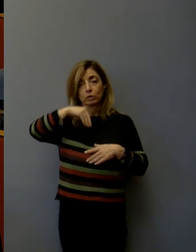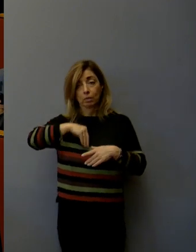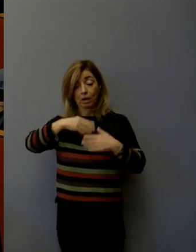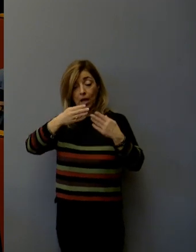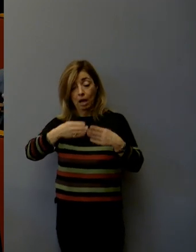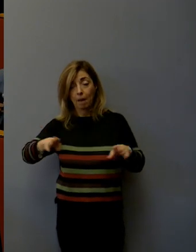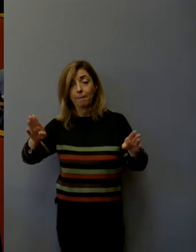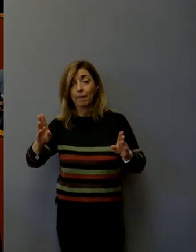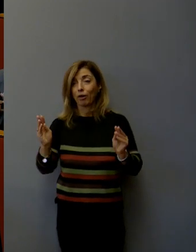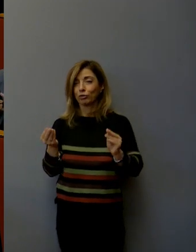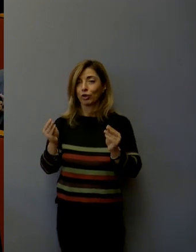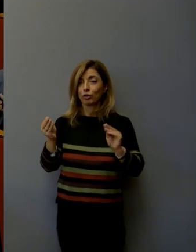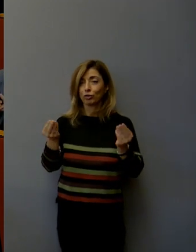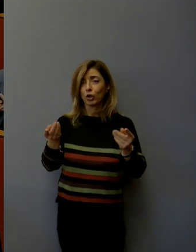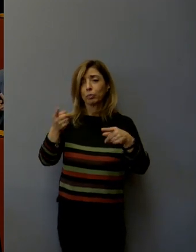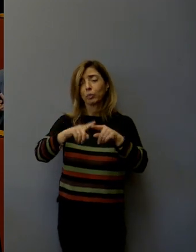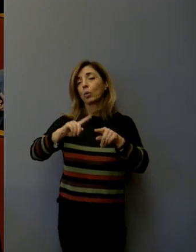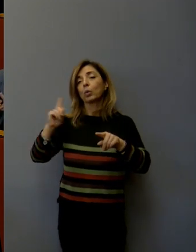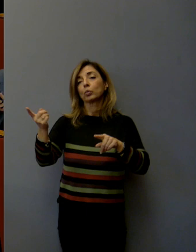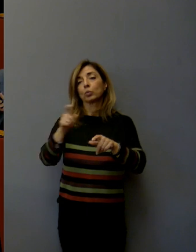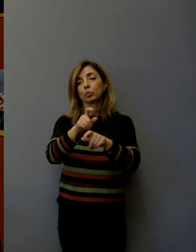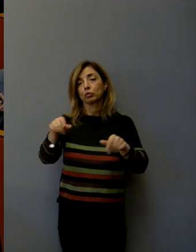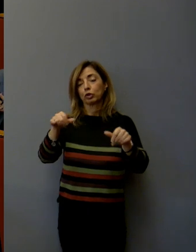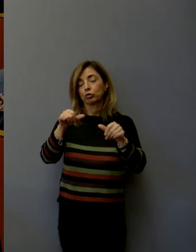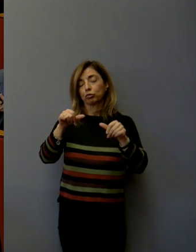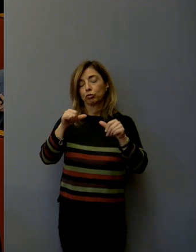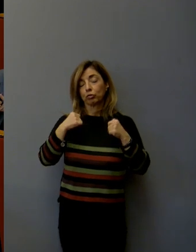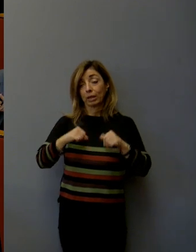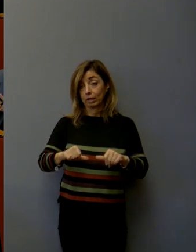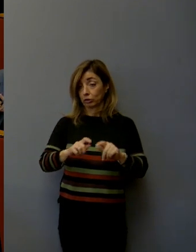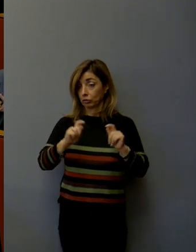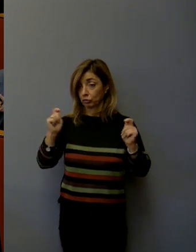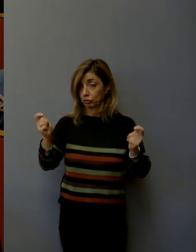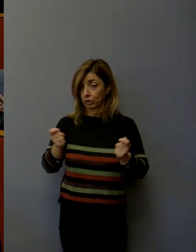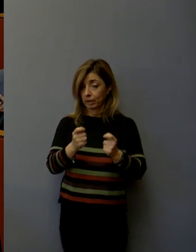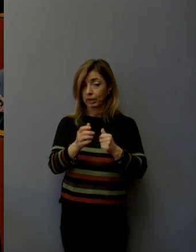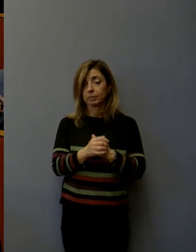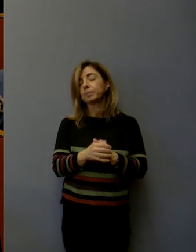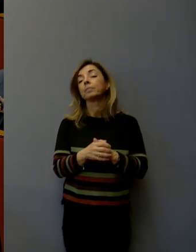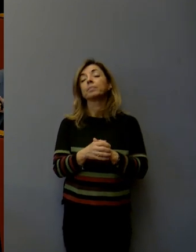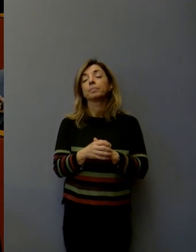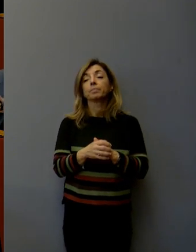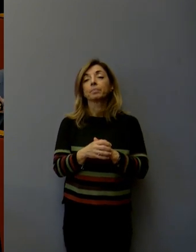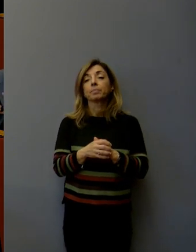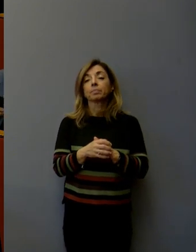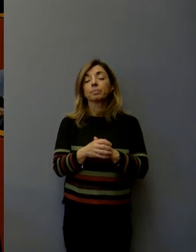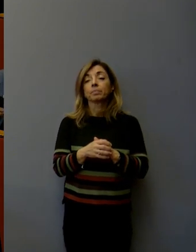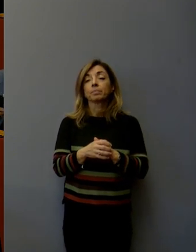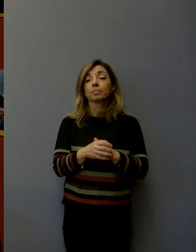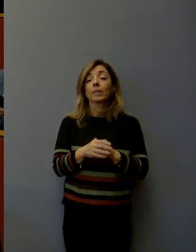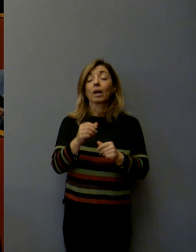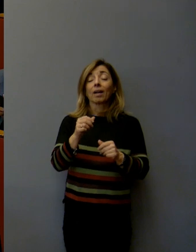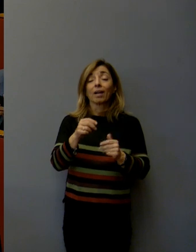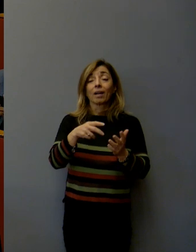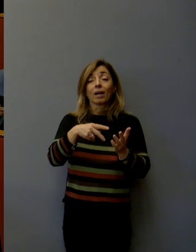ai cittadini in generale così come leggo una parte del diciamo la premessa